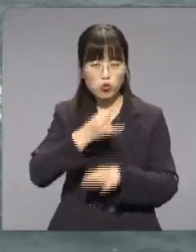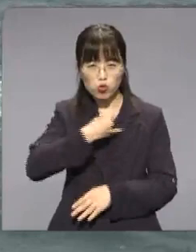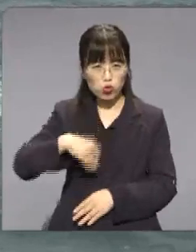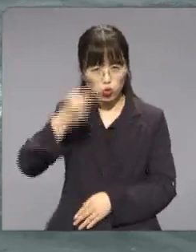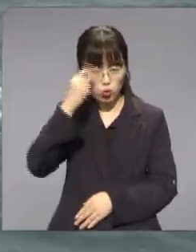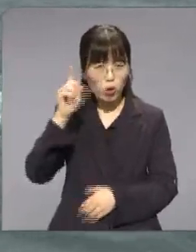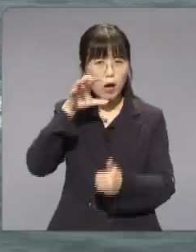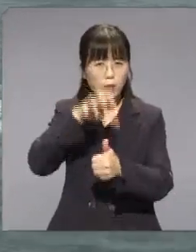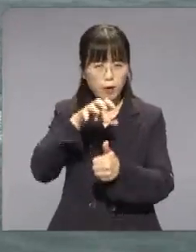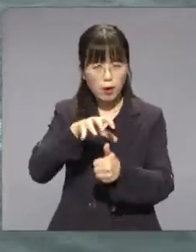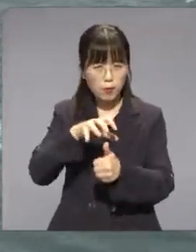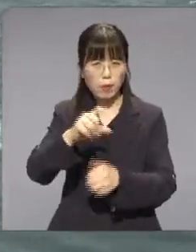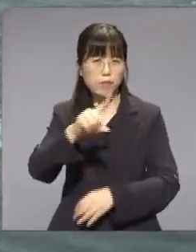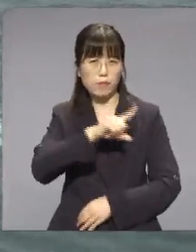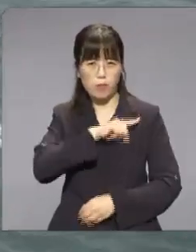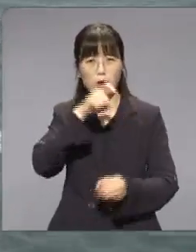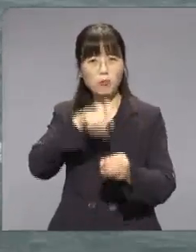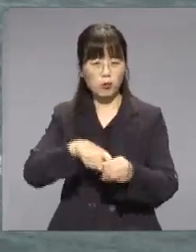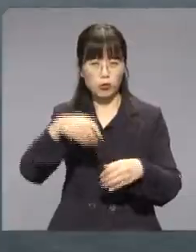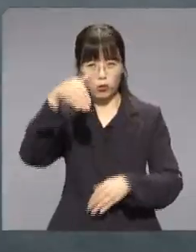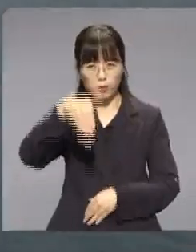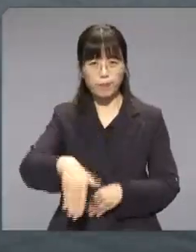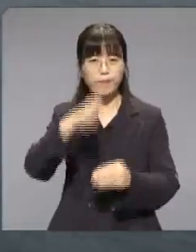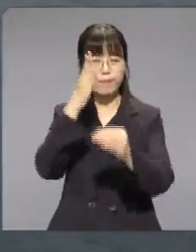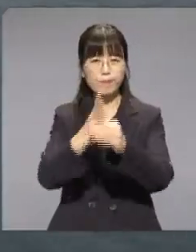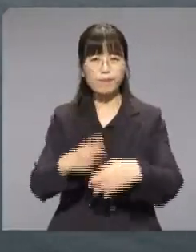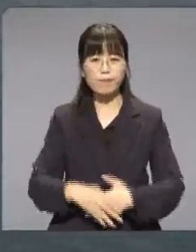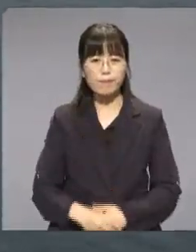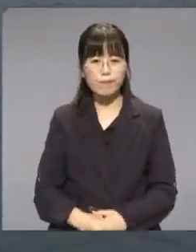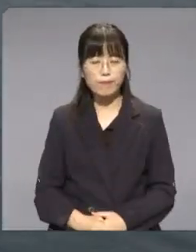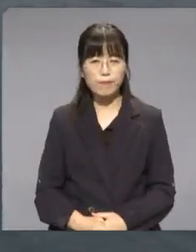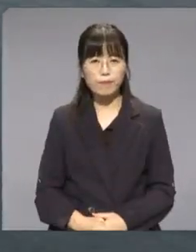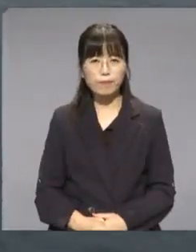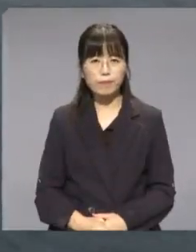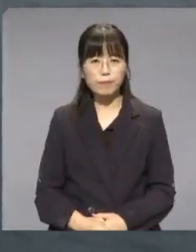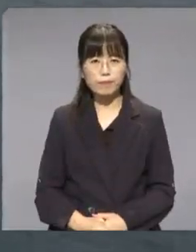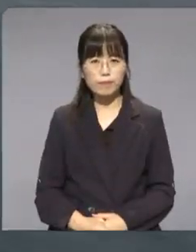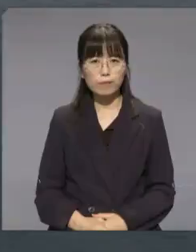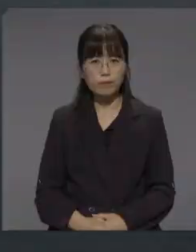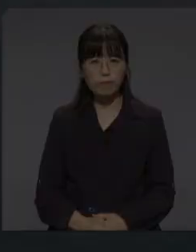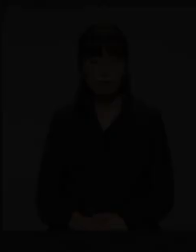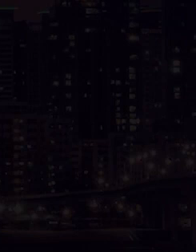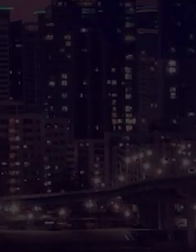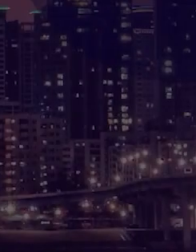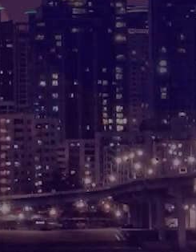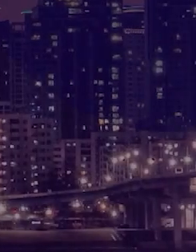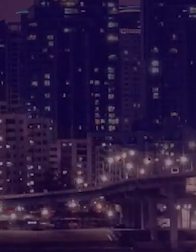성토할 명분도 떨어집니다. OBS 뉴스 갈태웅입니다.